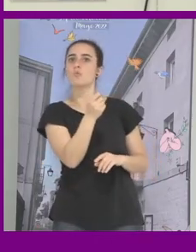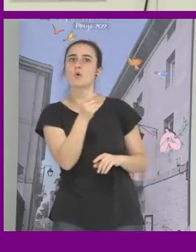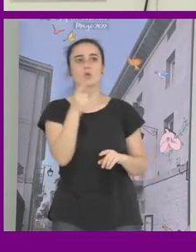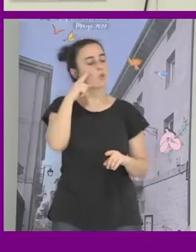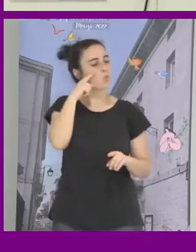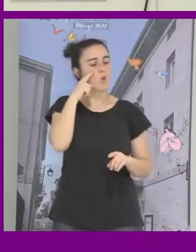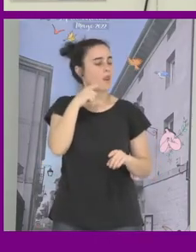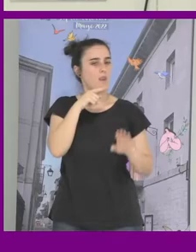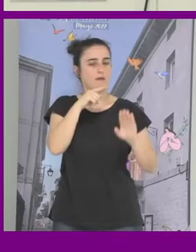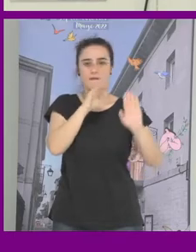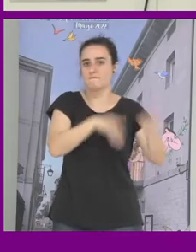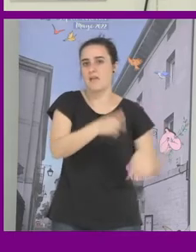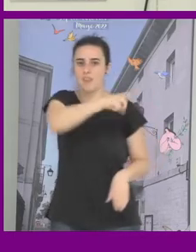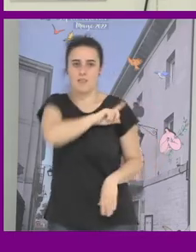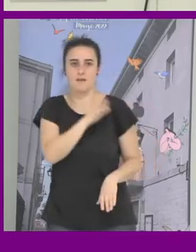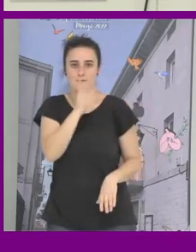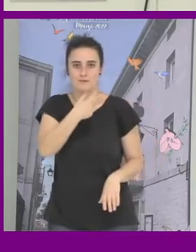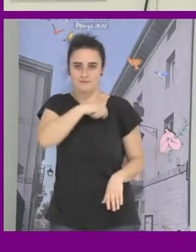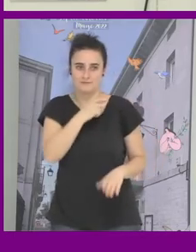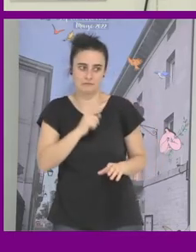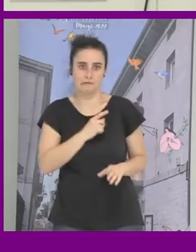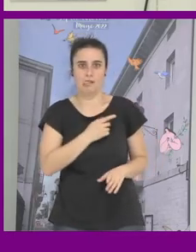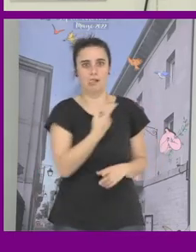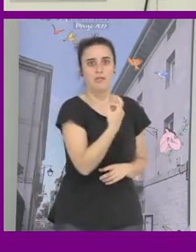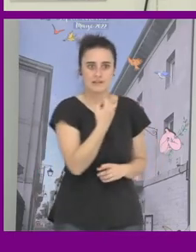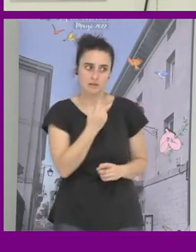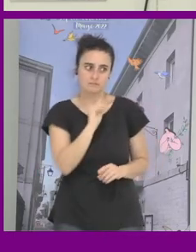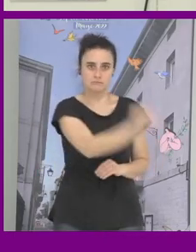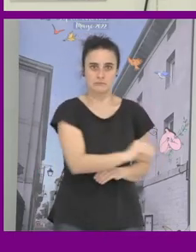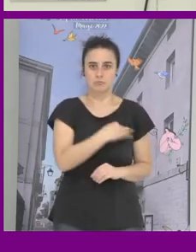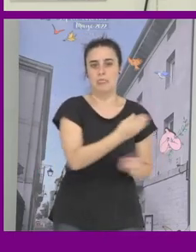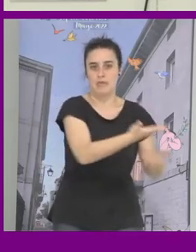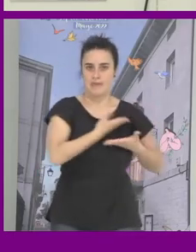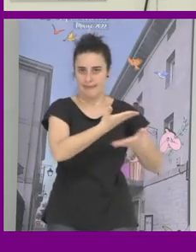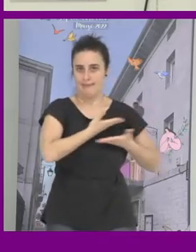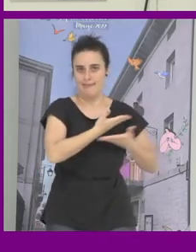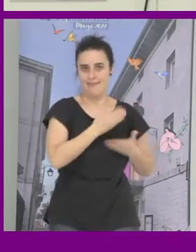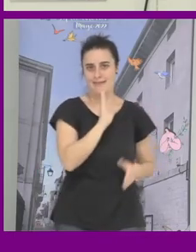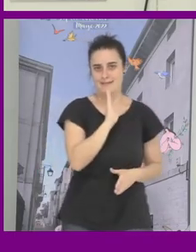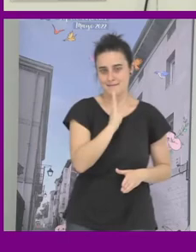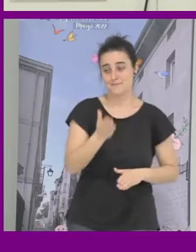incondicional. Badakigun hori esaten dute, bueno, aurrerago daukat